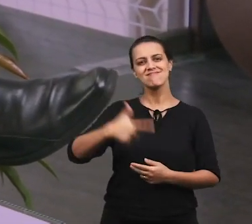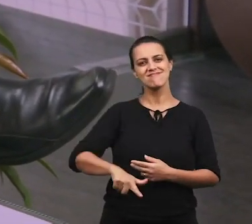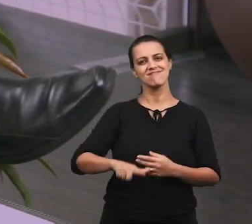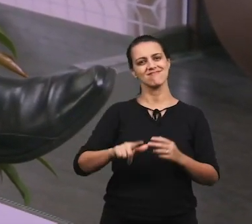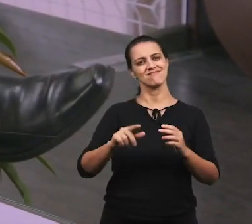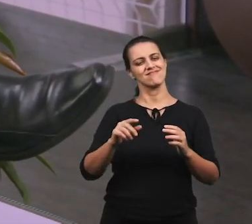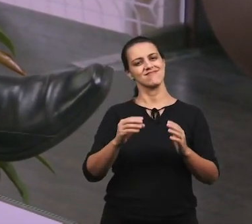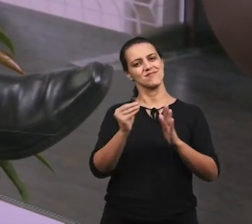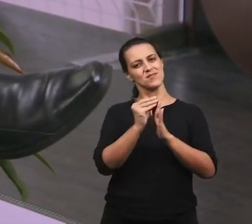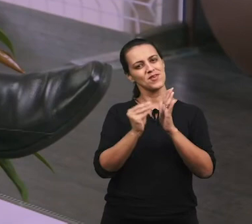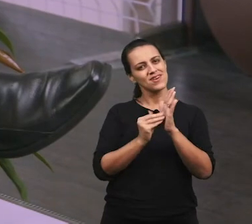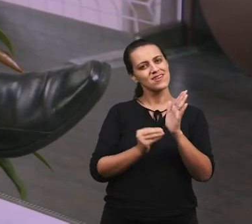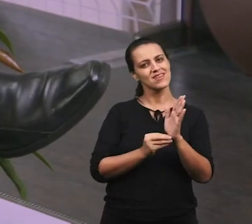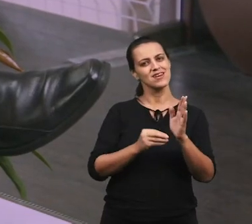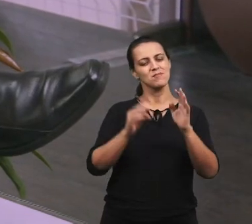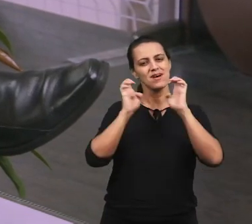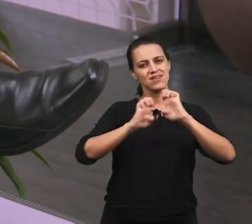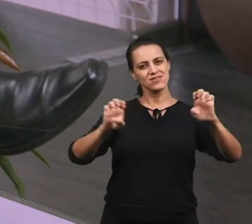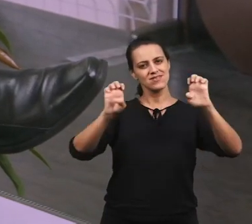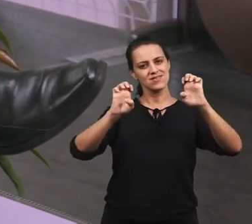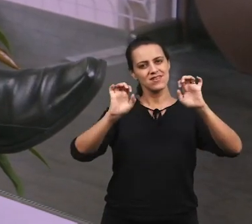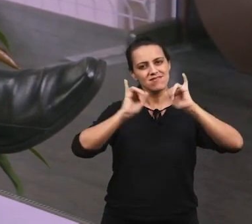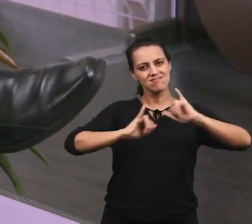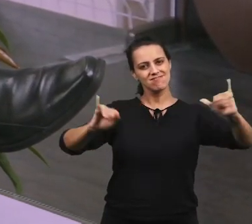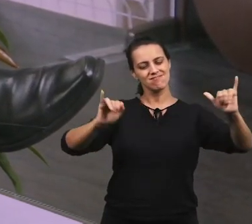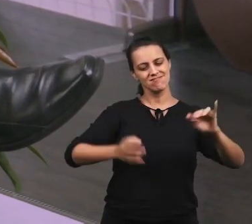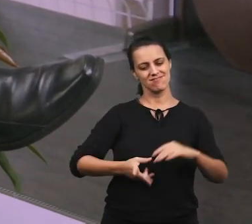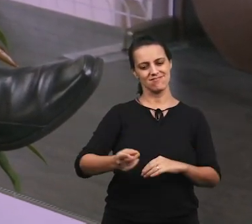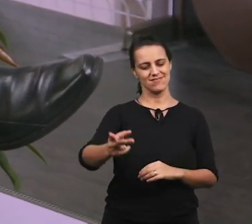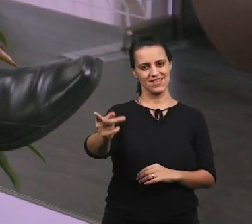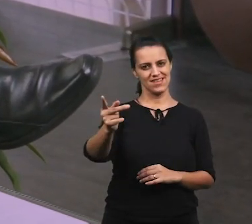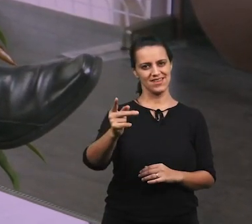вместе с вами еще раз на еще одной программе